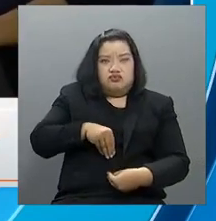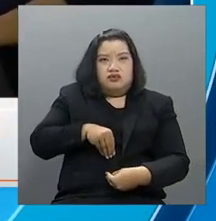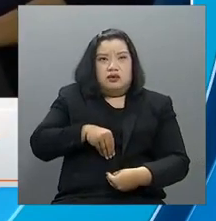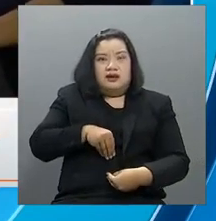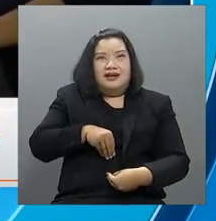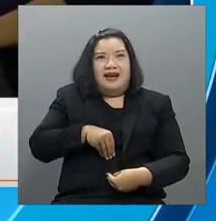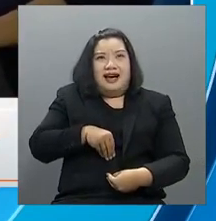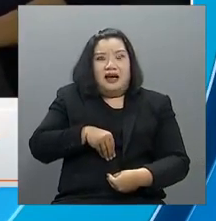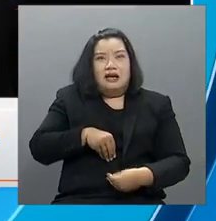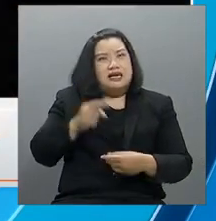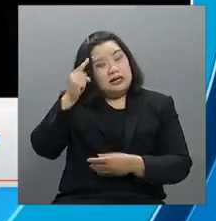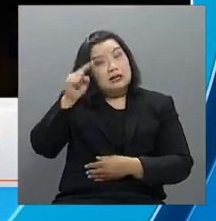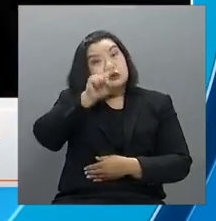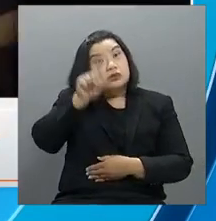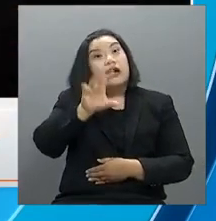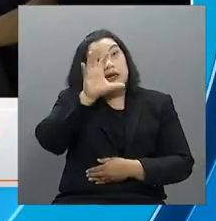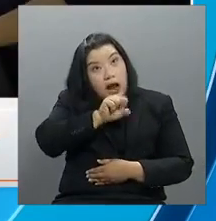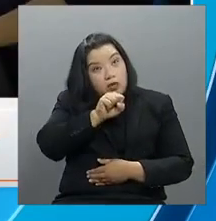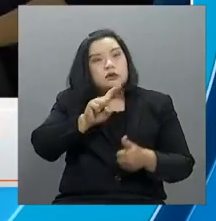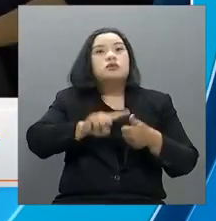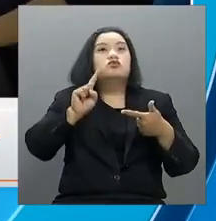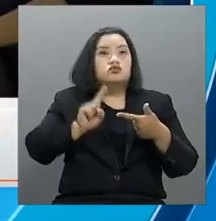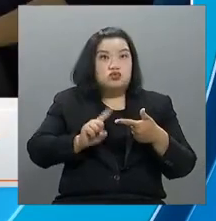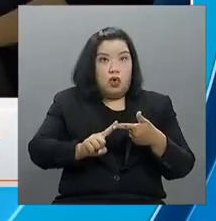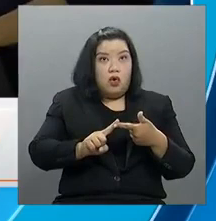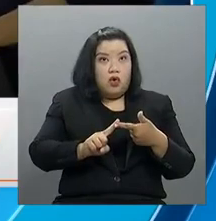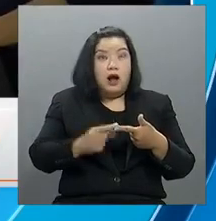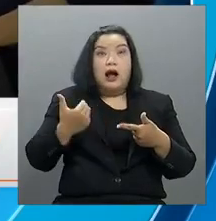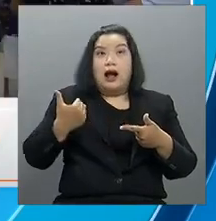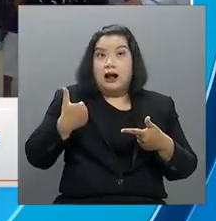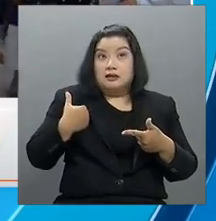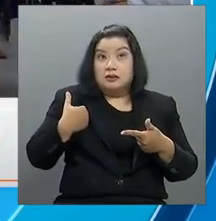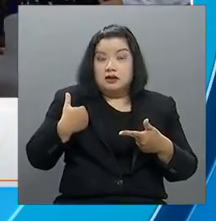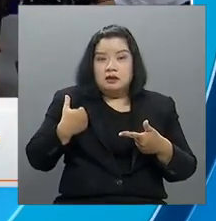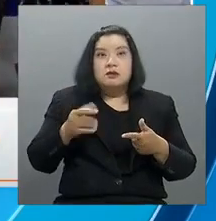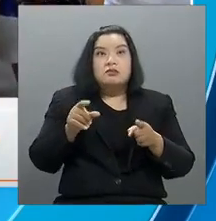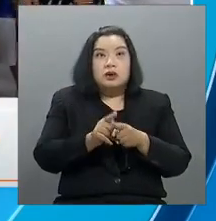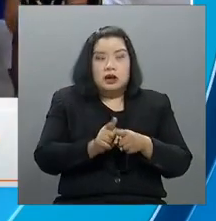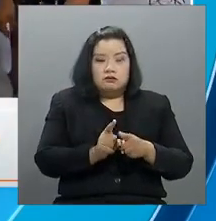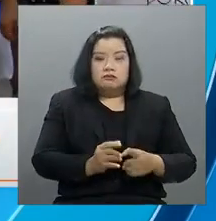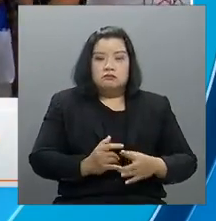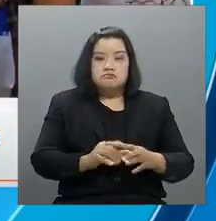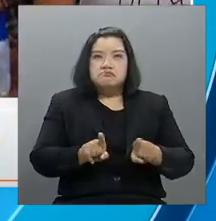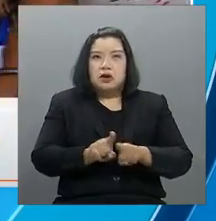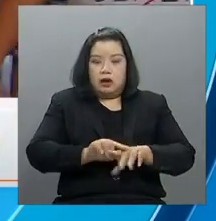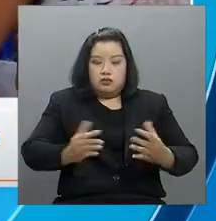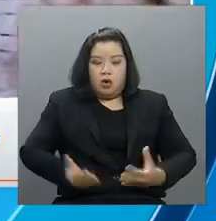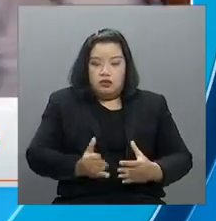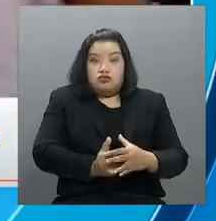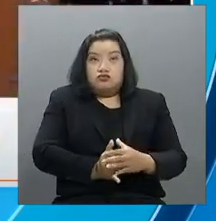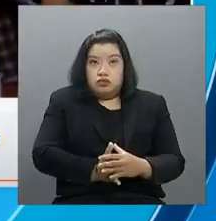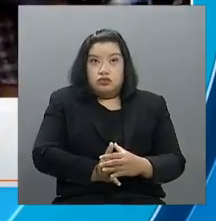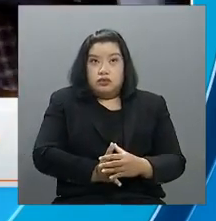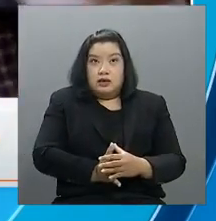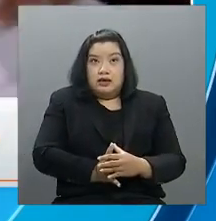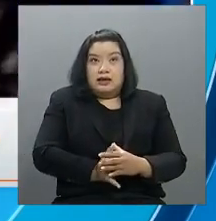อีกอันนึงที่เราอาจจะพบได้ก็คือเป็นตัวอ่อนที่เคยอยู่ในโพรงมดลูกนั่นแหละแต่ว่าตัวมดลูกเองเนี่ยมีจุดอ่อนบางบริเวณเช่